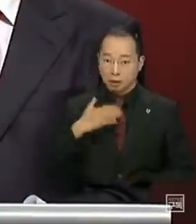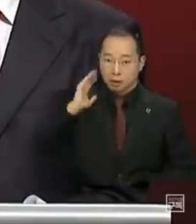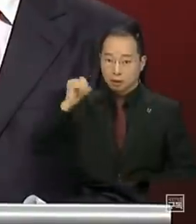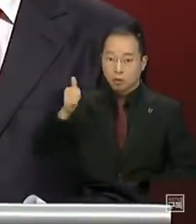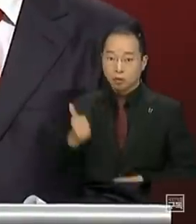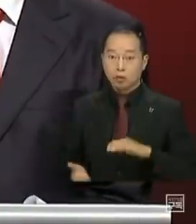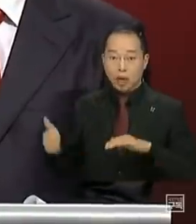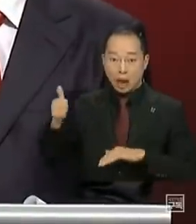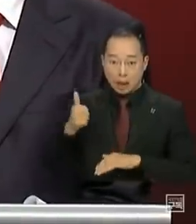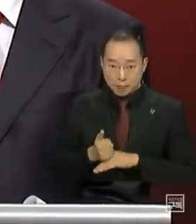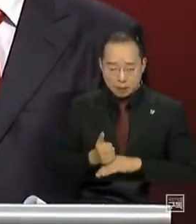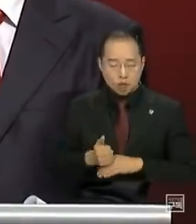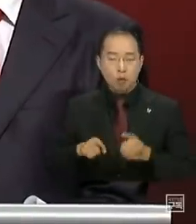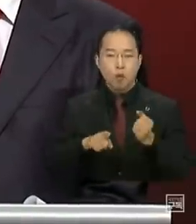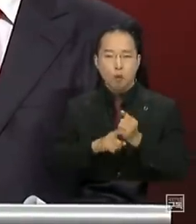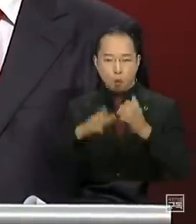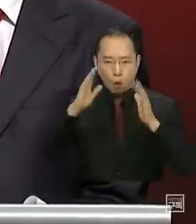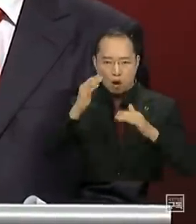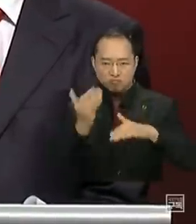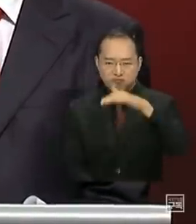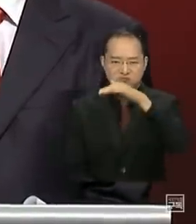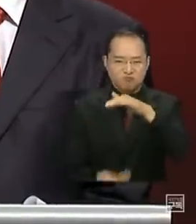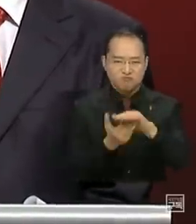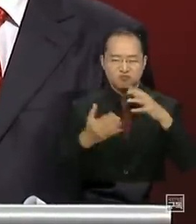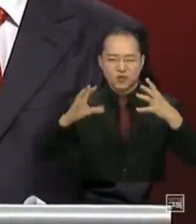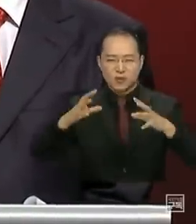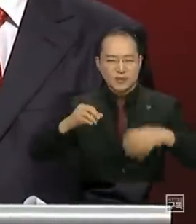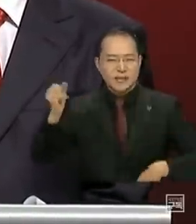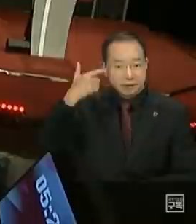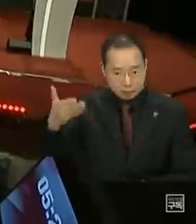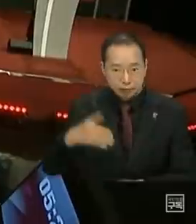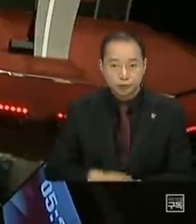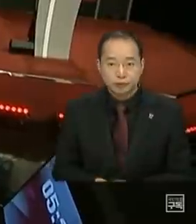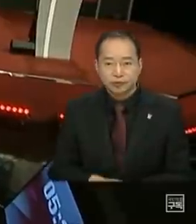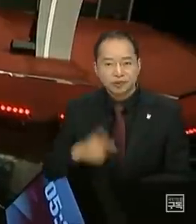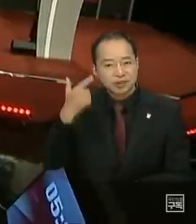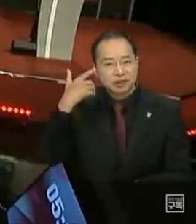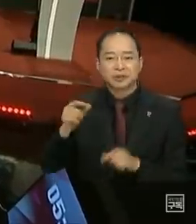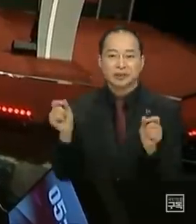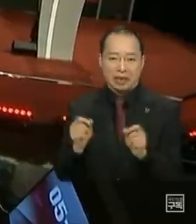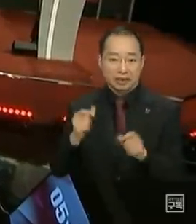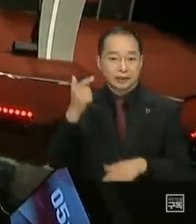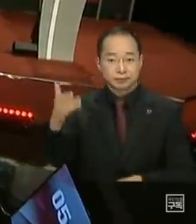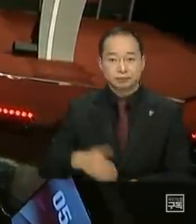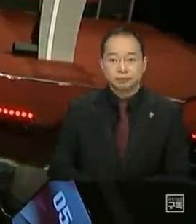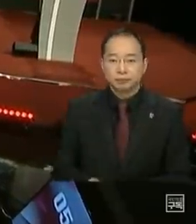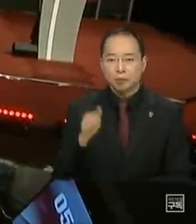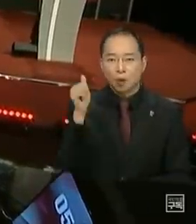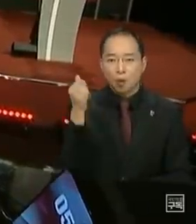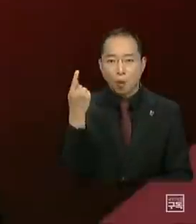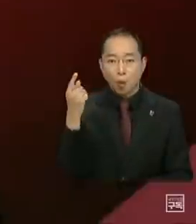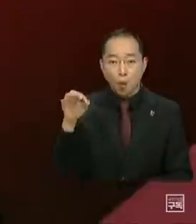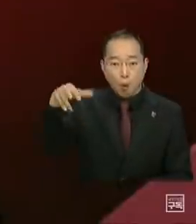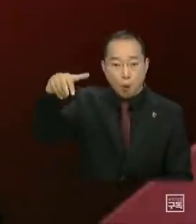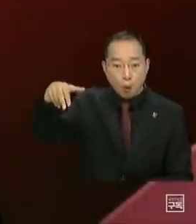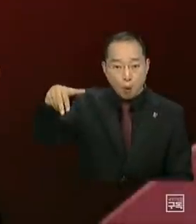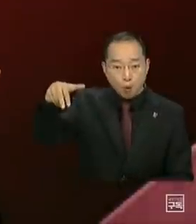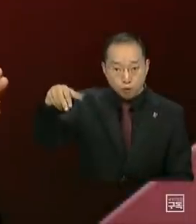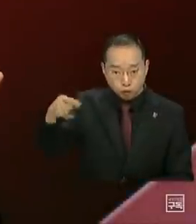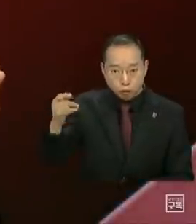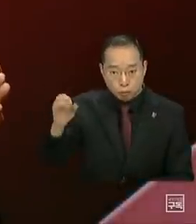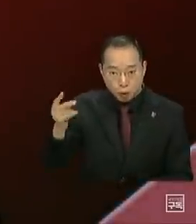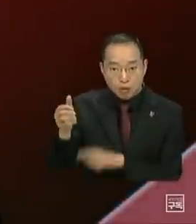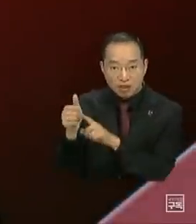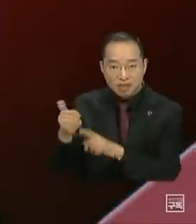과학 입국을 다시 한번 외쳐봤으면 합니다. 우리 홍준표 후보의